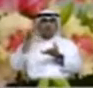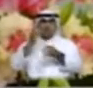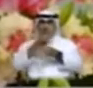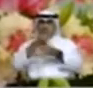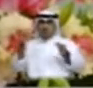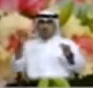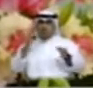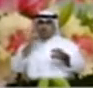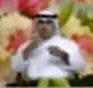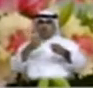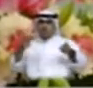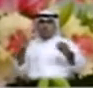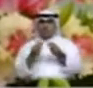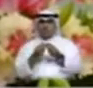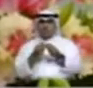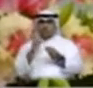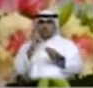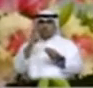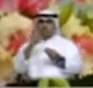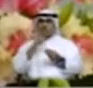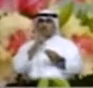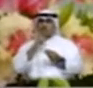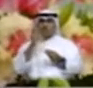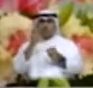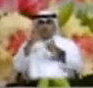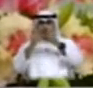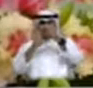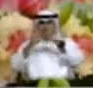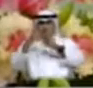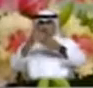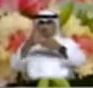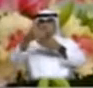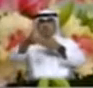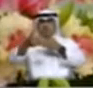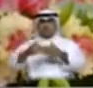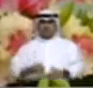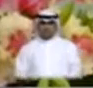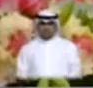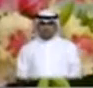وتحديد المميزات وأوجه القصور والتحديات المستقبلية لهذا التعاون،